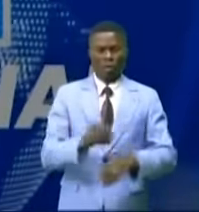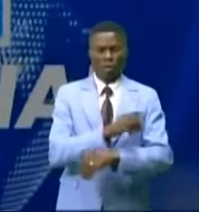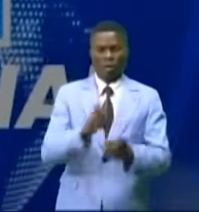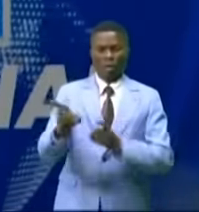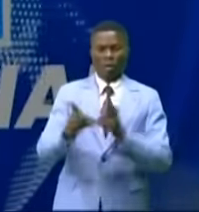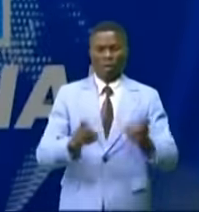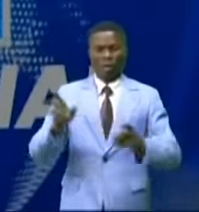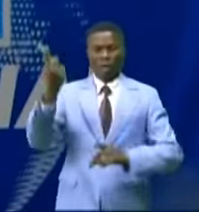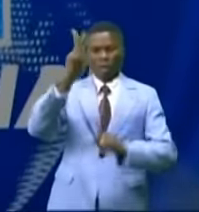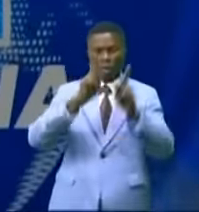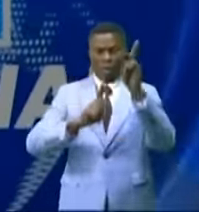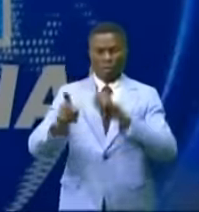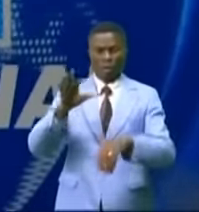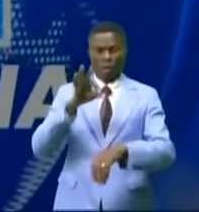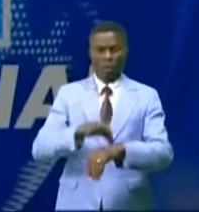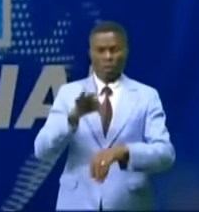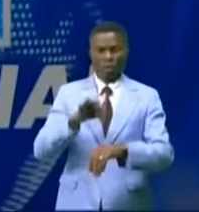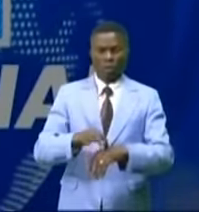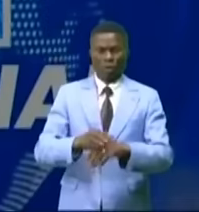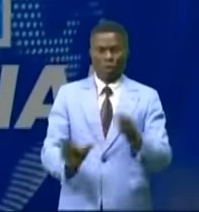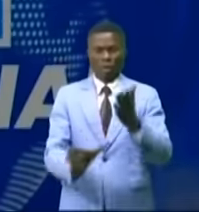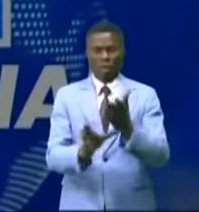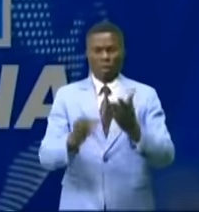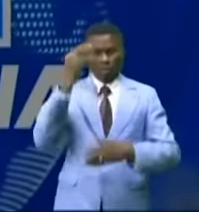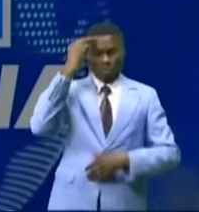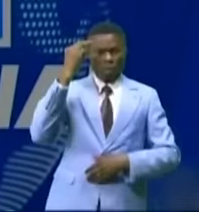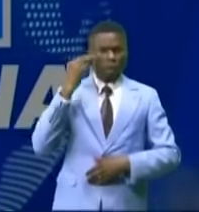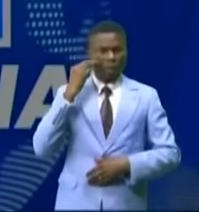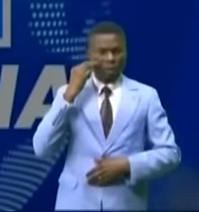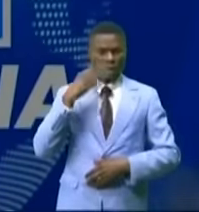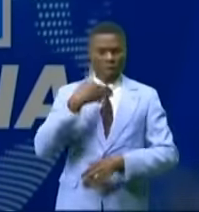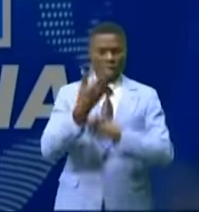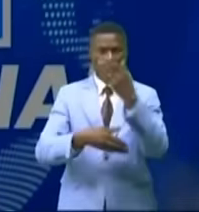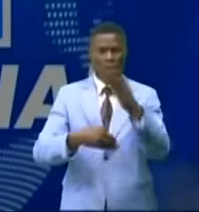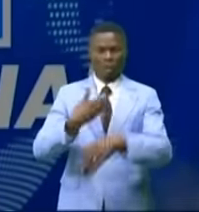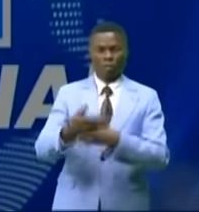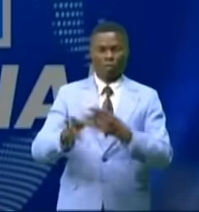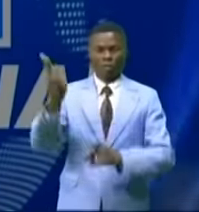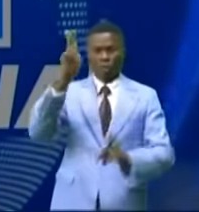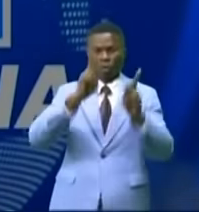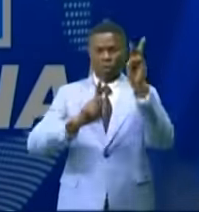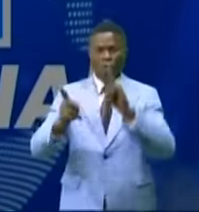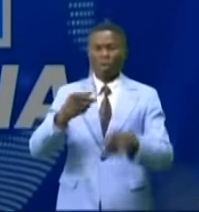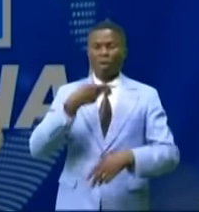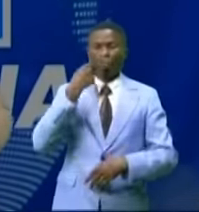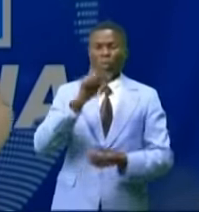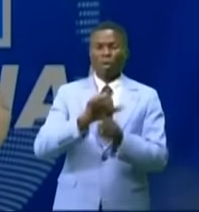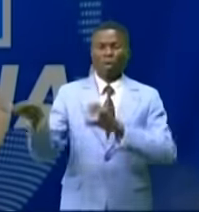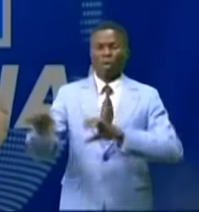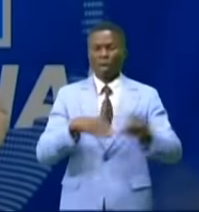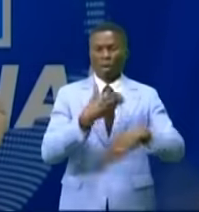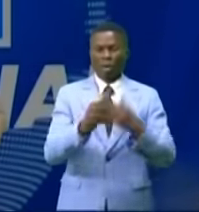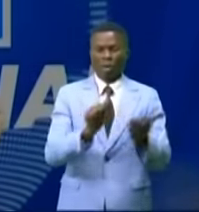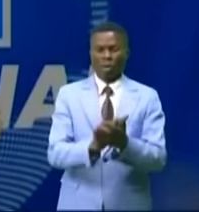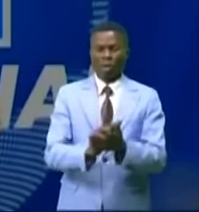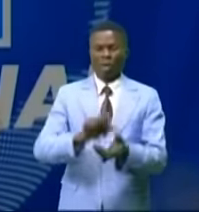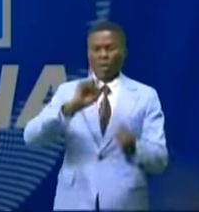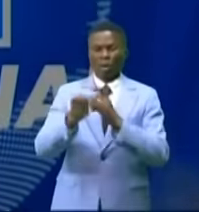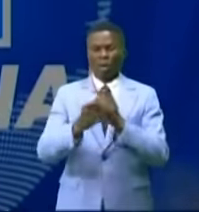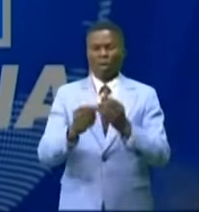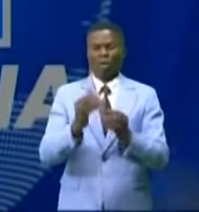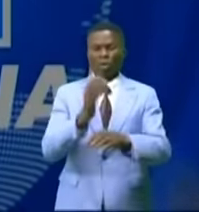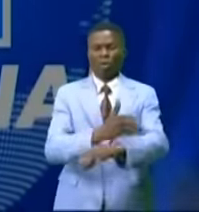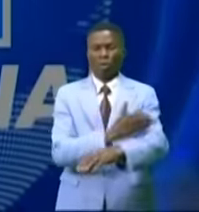l'administration publique, c'est l'occasion pour le vice-premier ministre, ministre de la fonction publique, d'évoquer des actions à mener pour l'amélioration graduelle